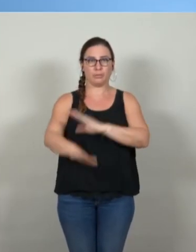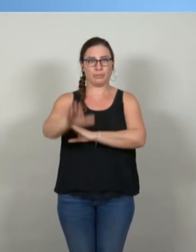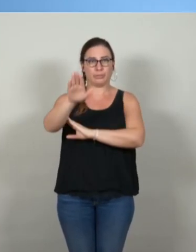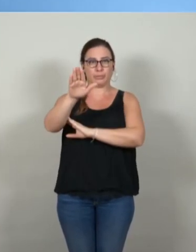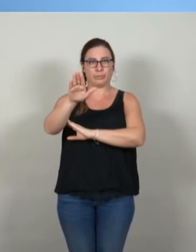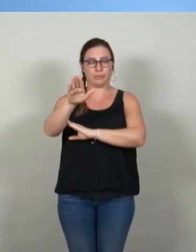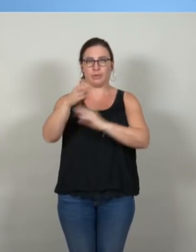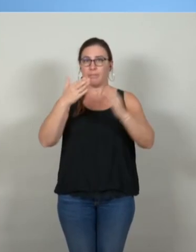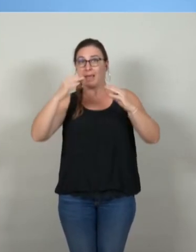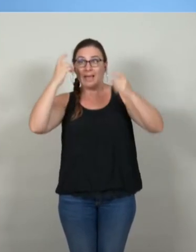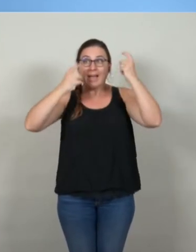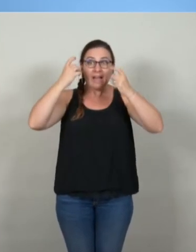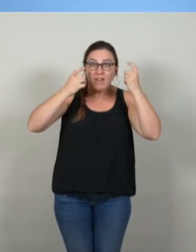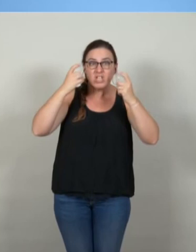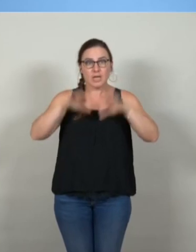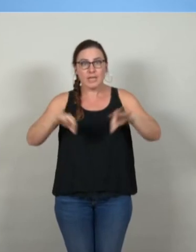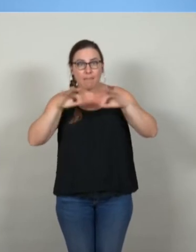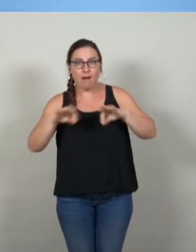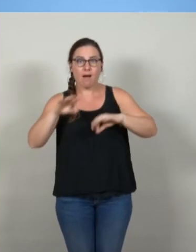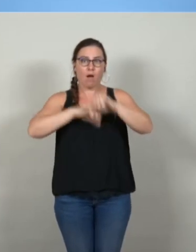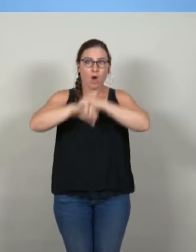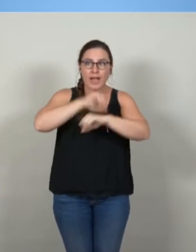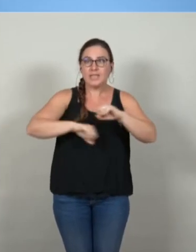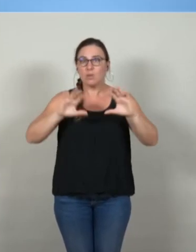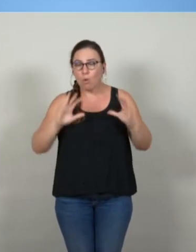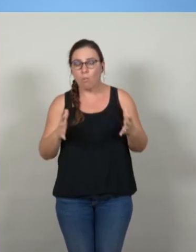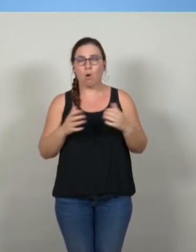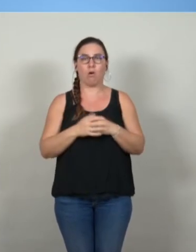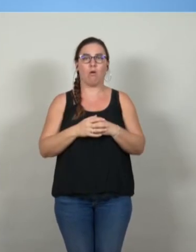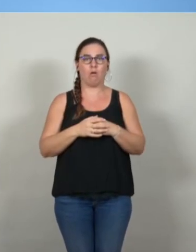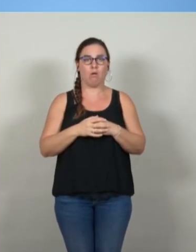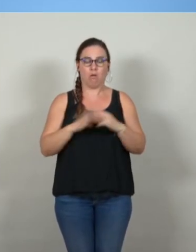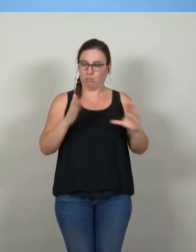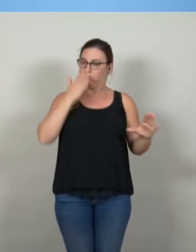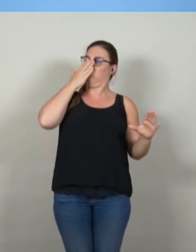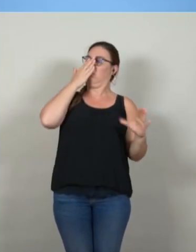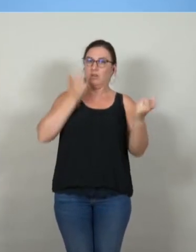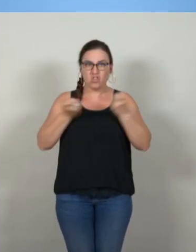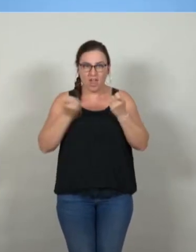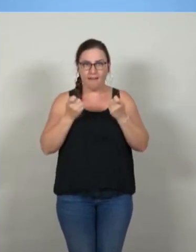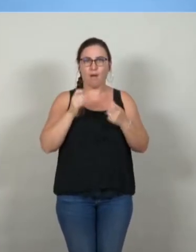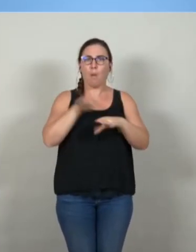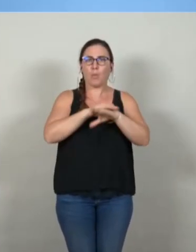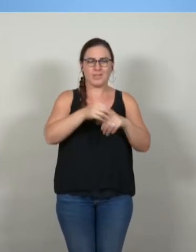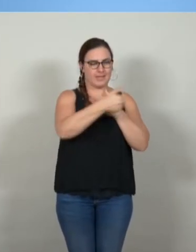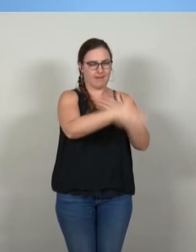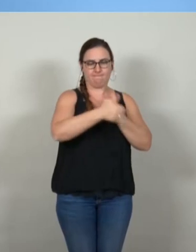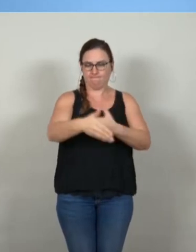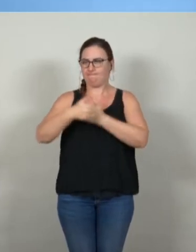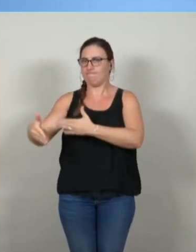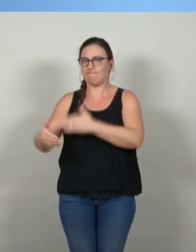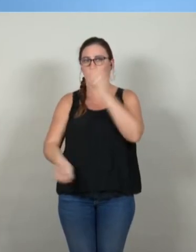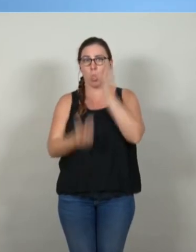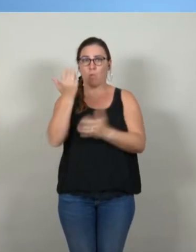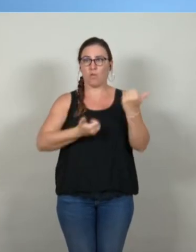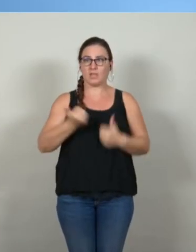réfléchir à la façon de organisé pour pour y faire face vous empilez les politiques sectorielles et à chacune correspond à un nouveau